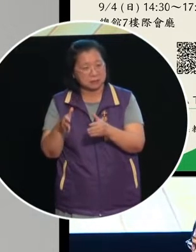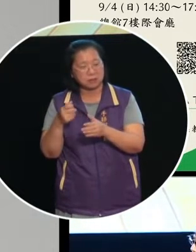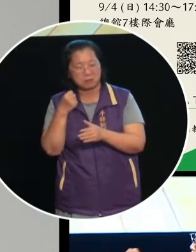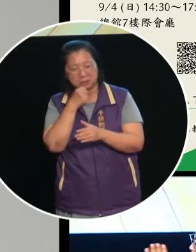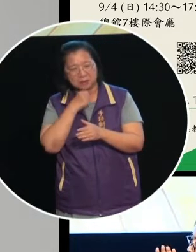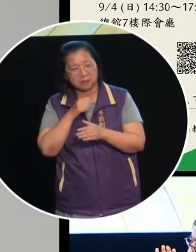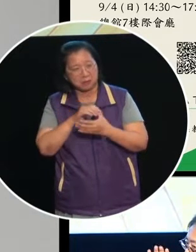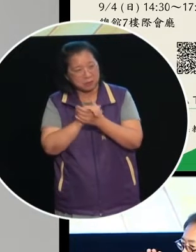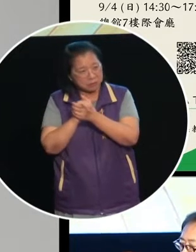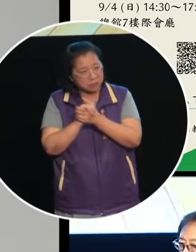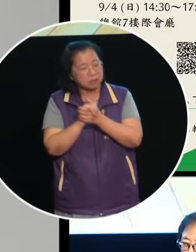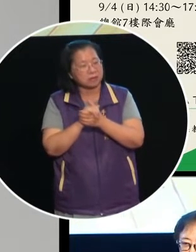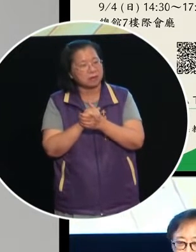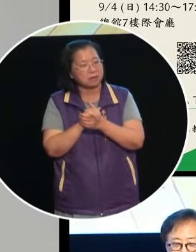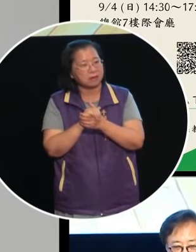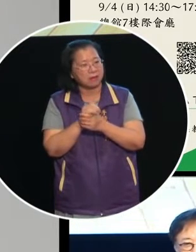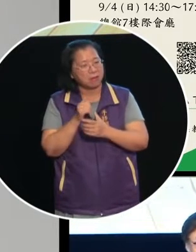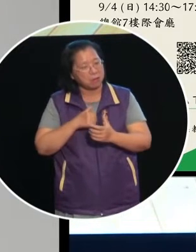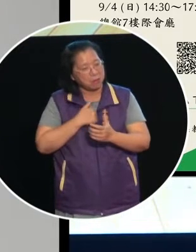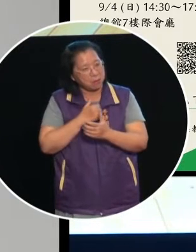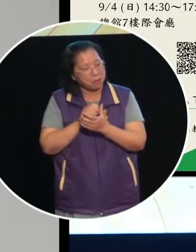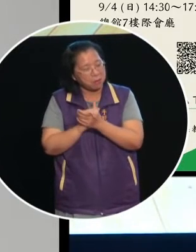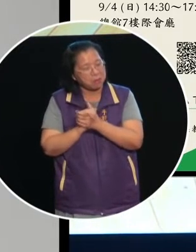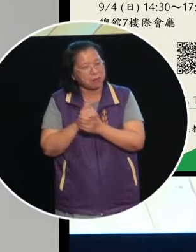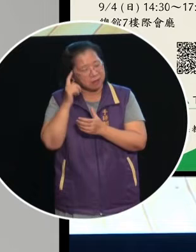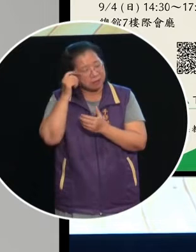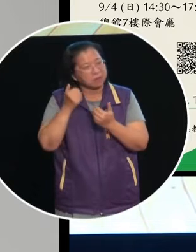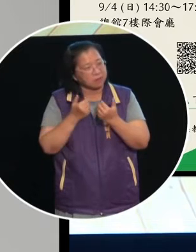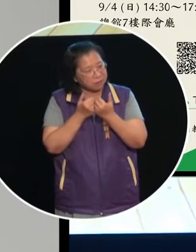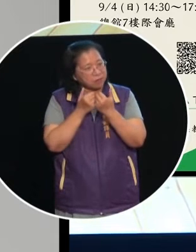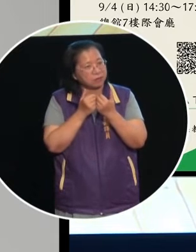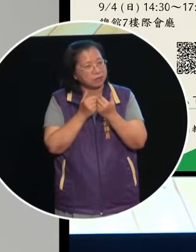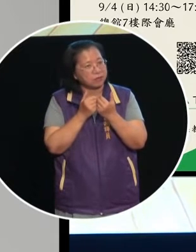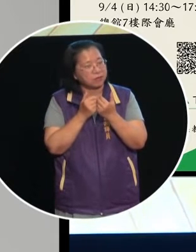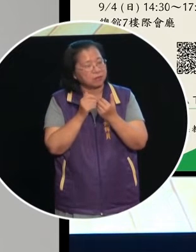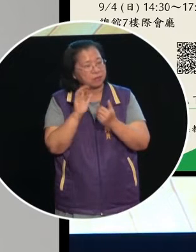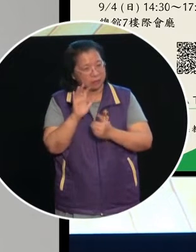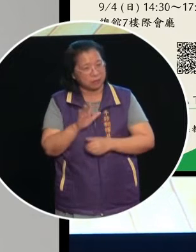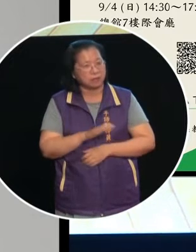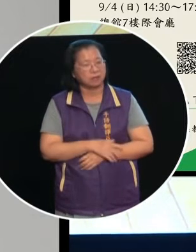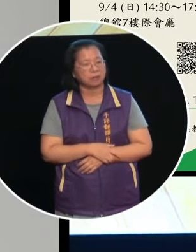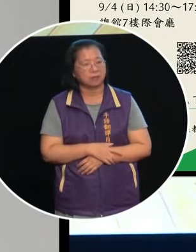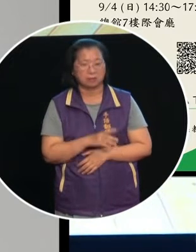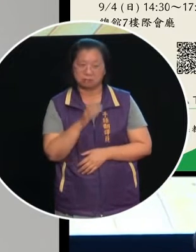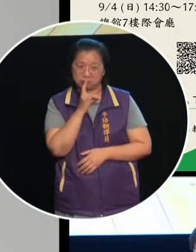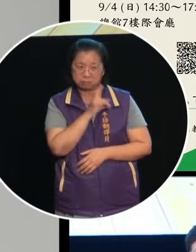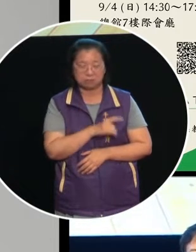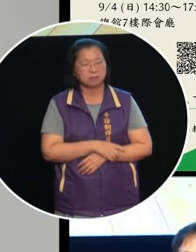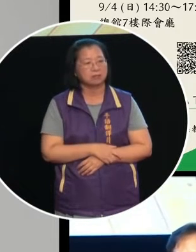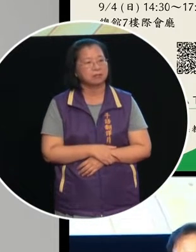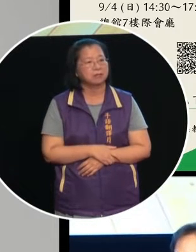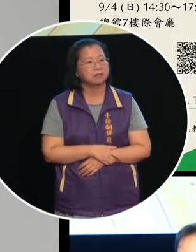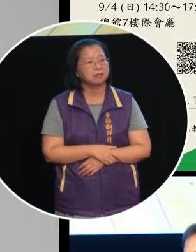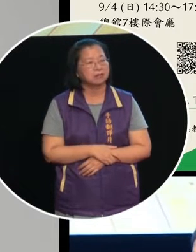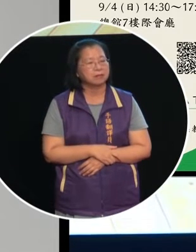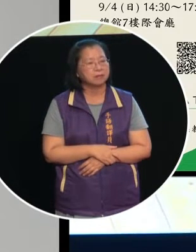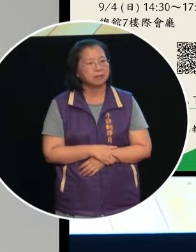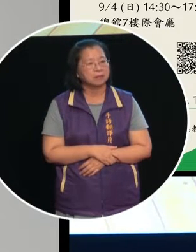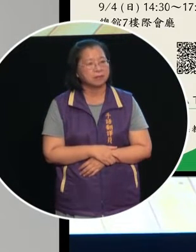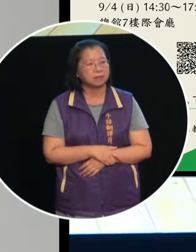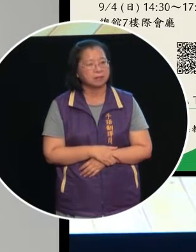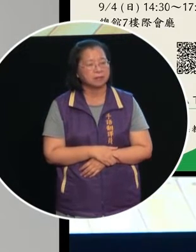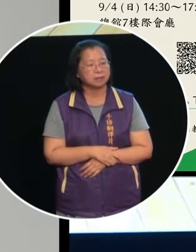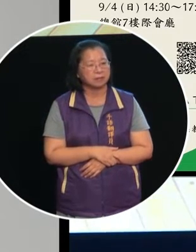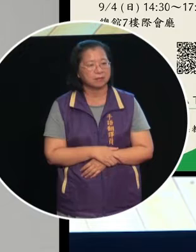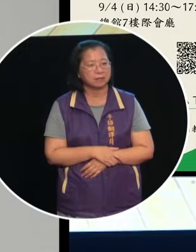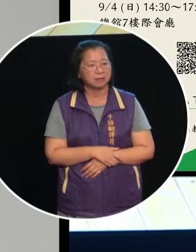但是对他的国葬反对那么多人是另外一回事，很奇怪，因为一个